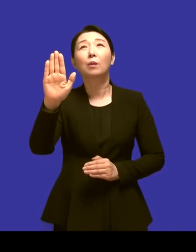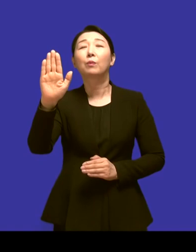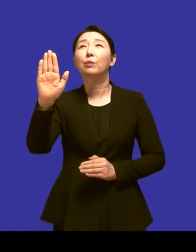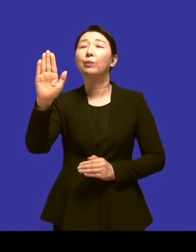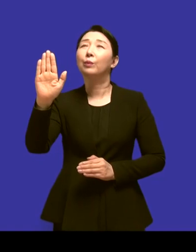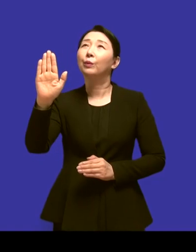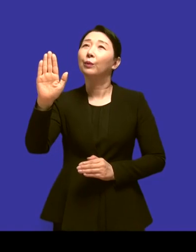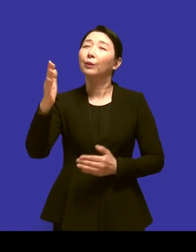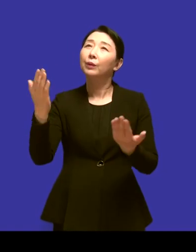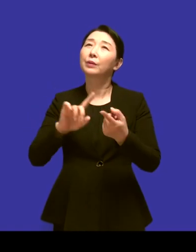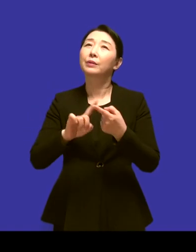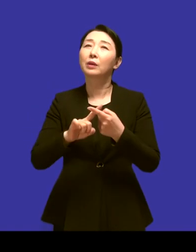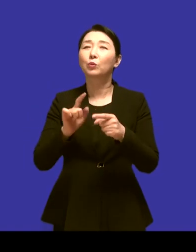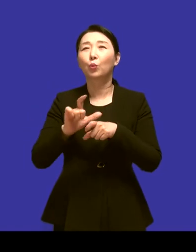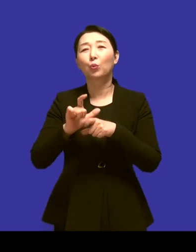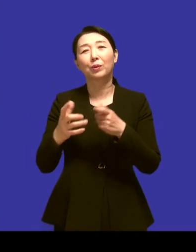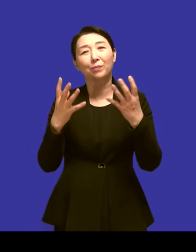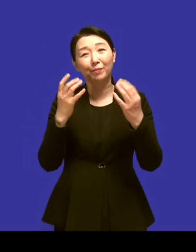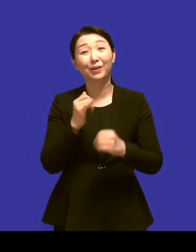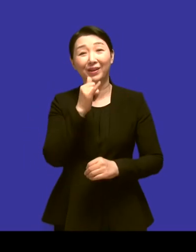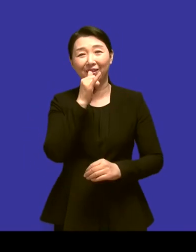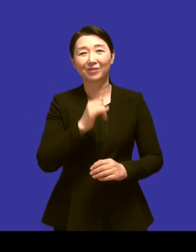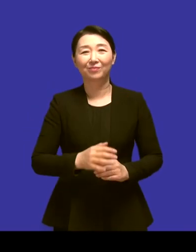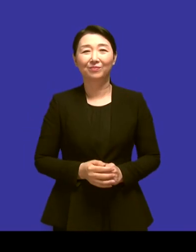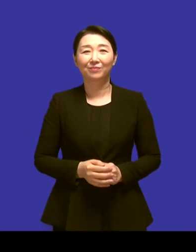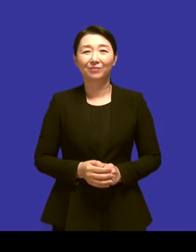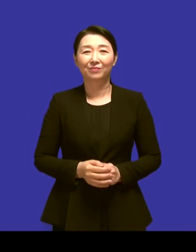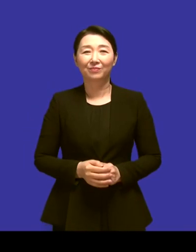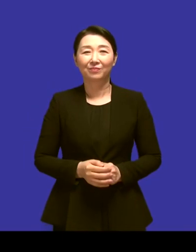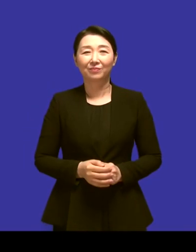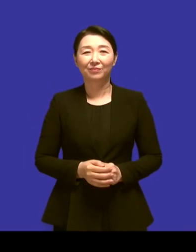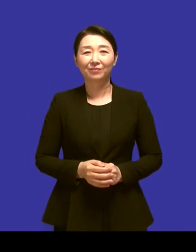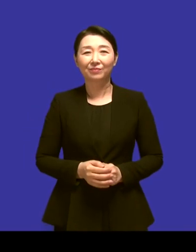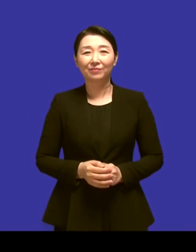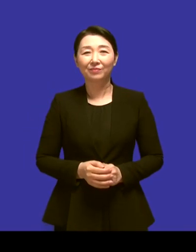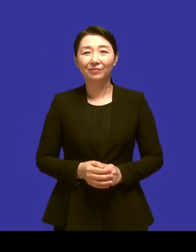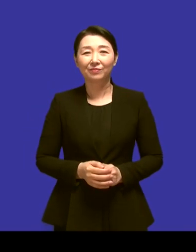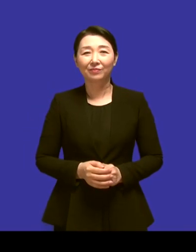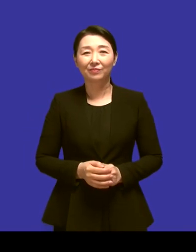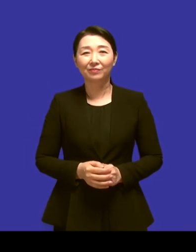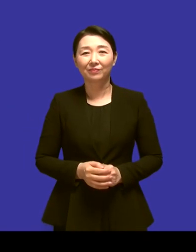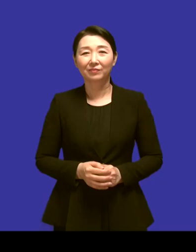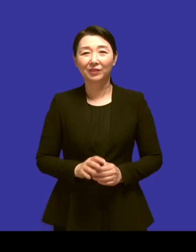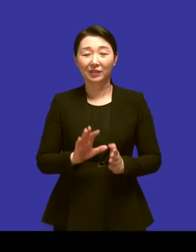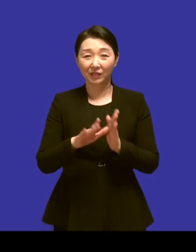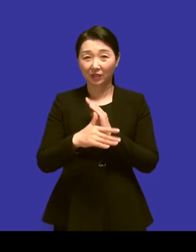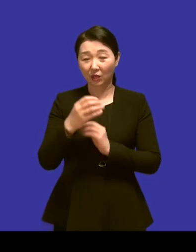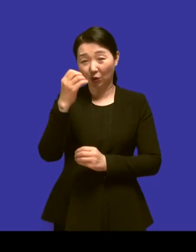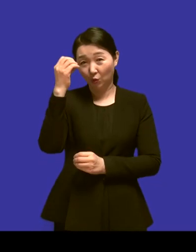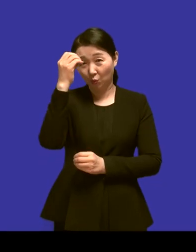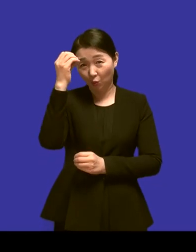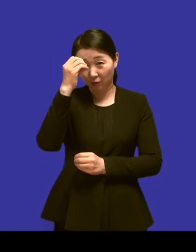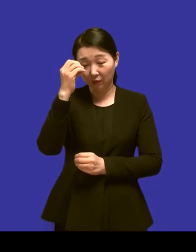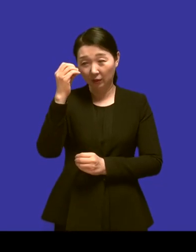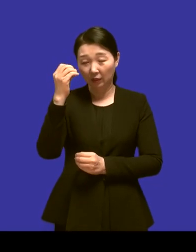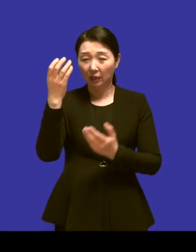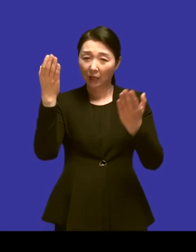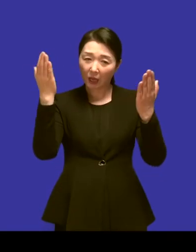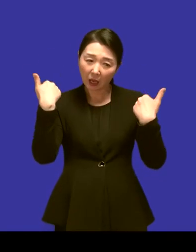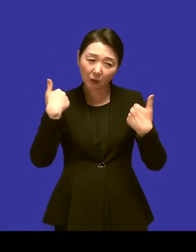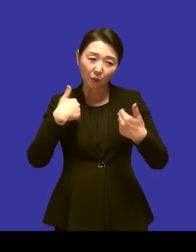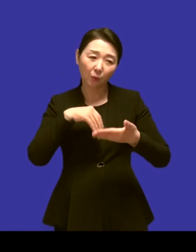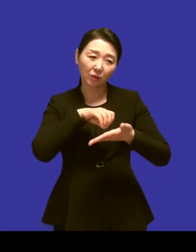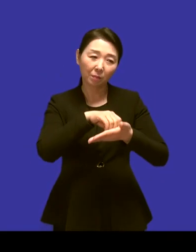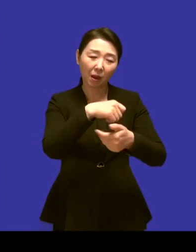고민을 항상 앞두고 있었던 시기였었는데 그때 이제 고등학교 진학을 어디로